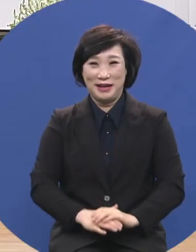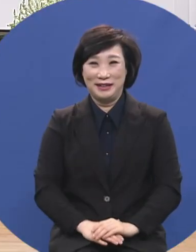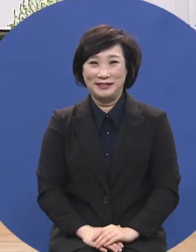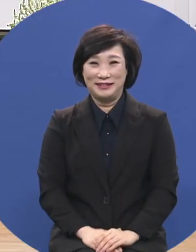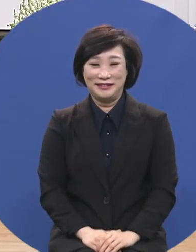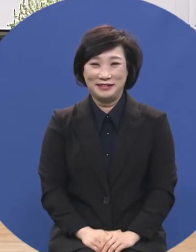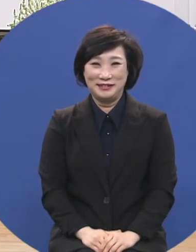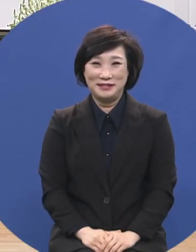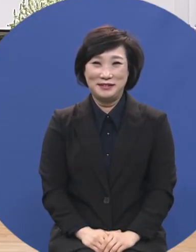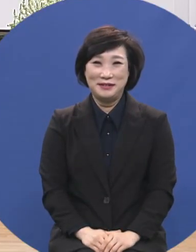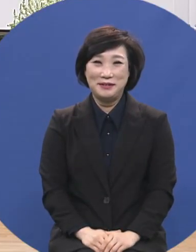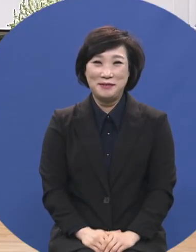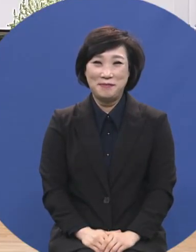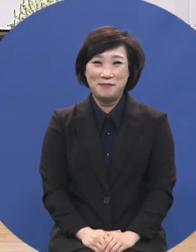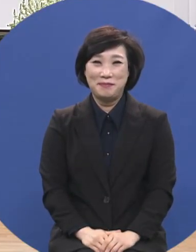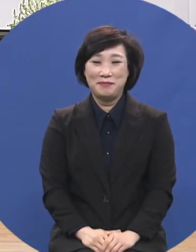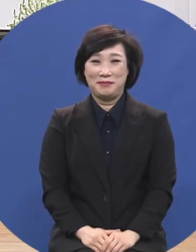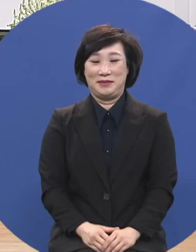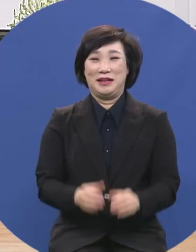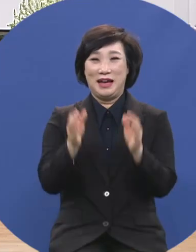아멘.